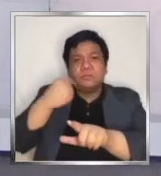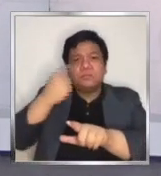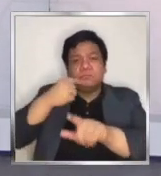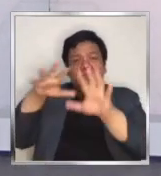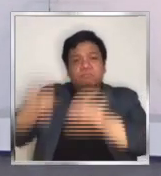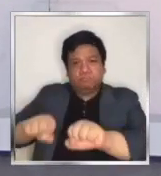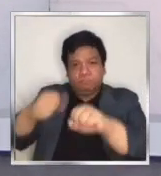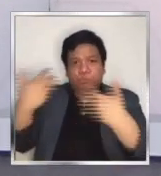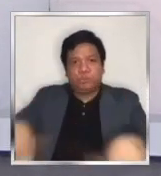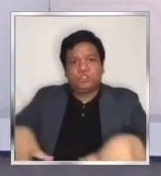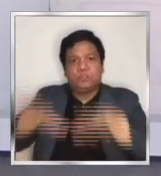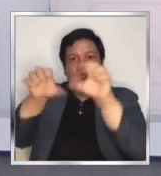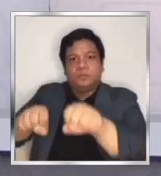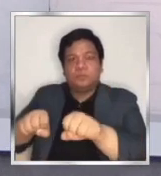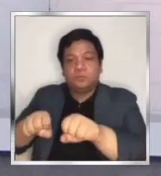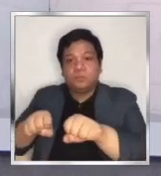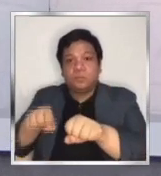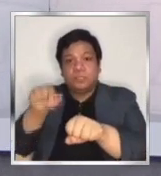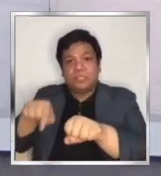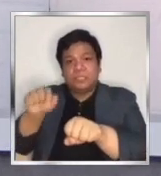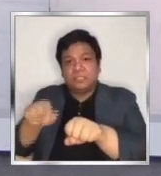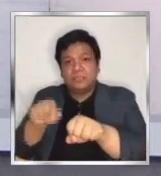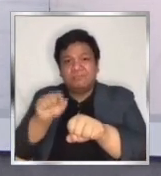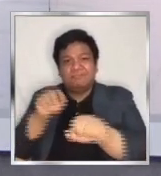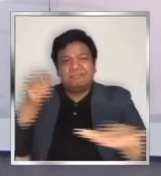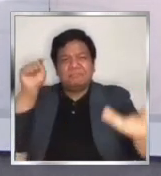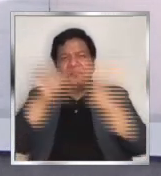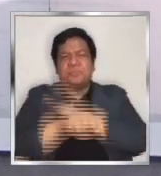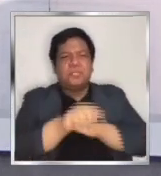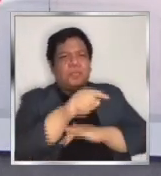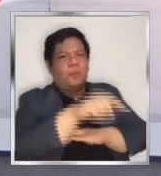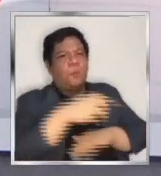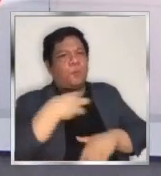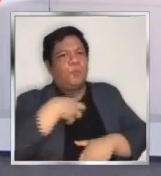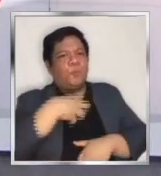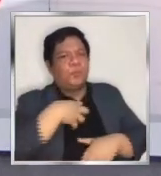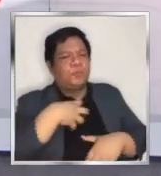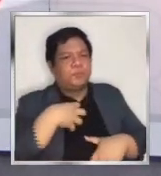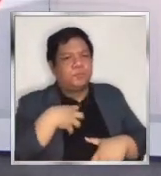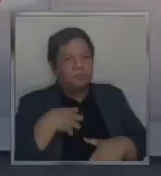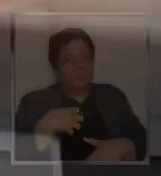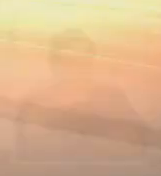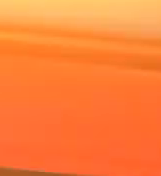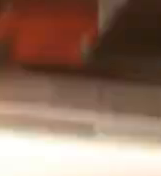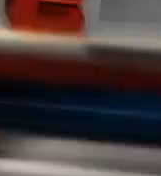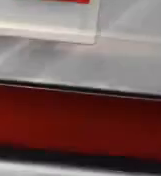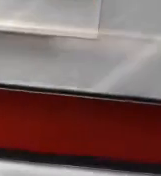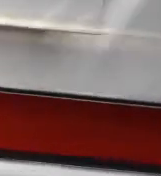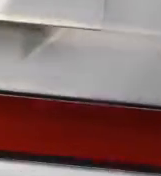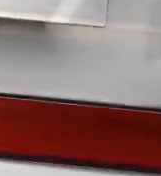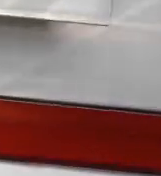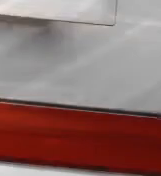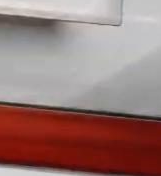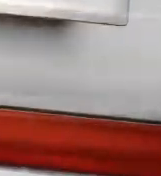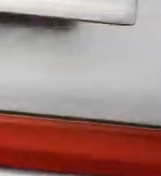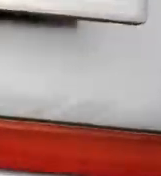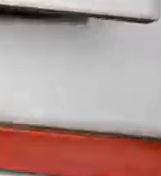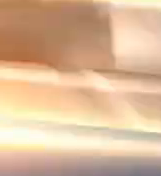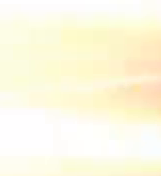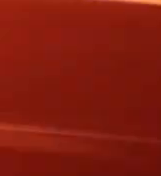isang retiradong pulis sa tulong ng social media. Nakatutok si Marisol Abdurrahman, exclusive.